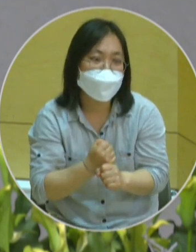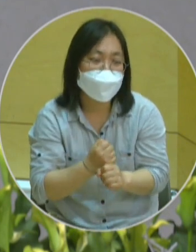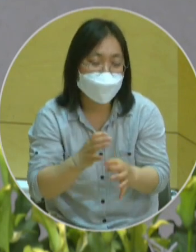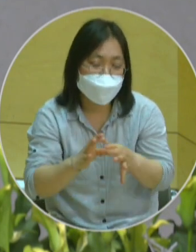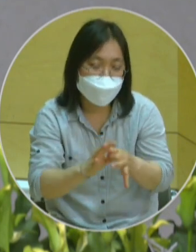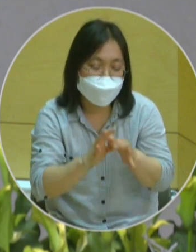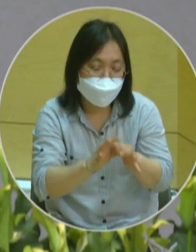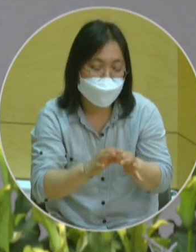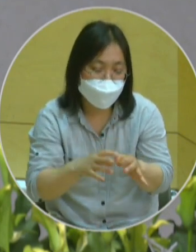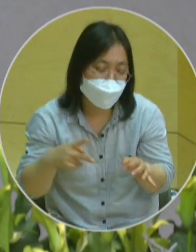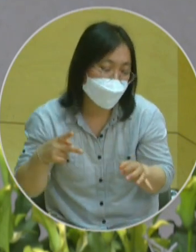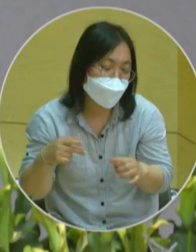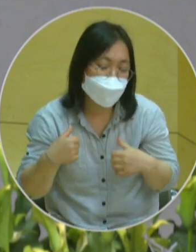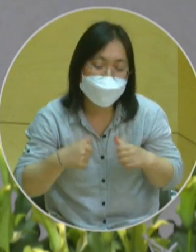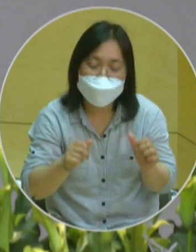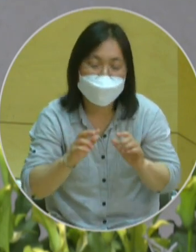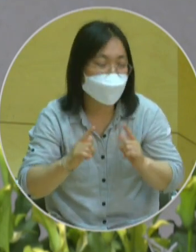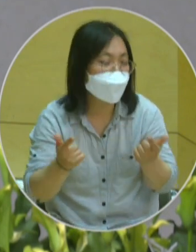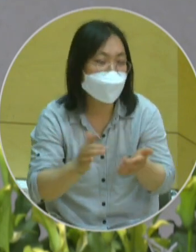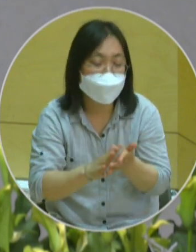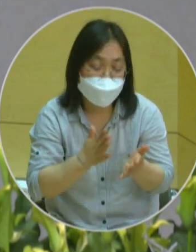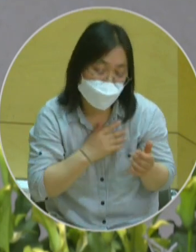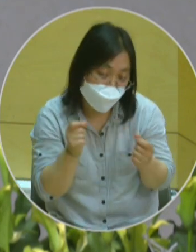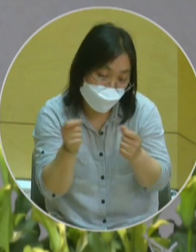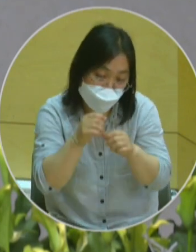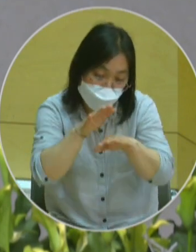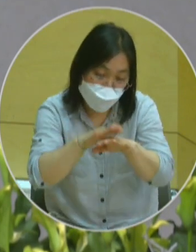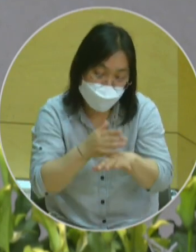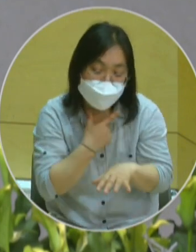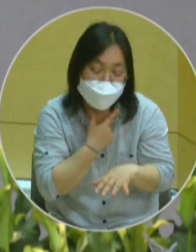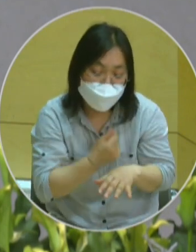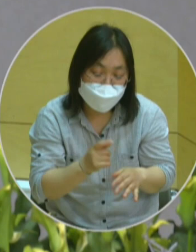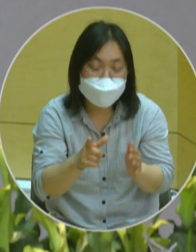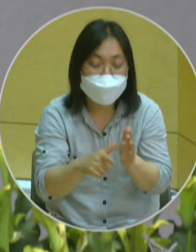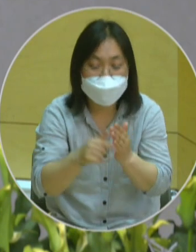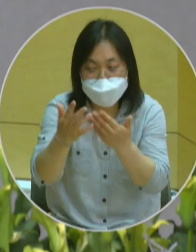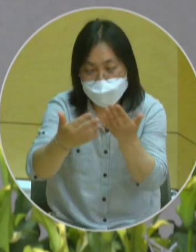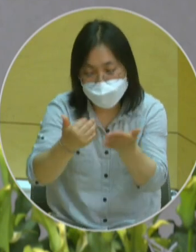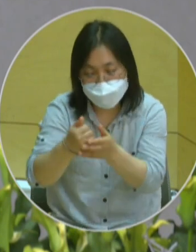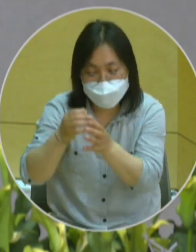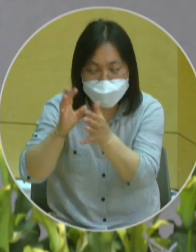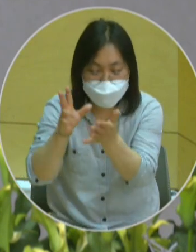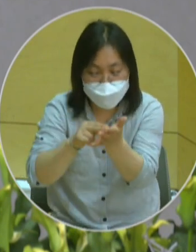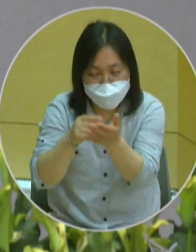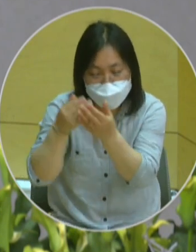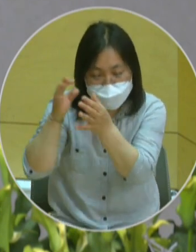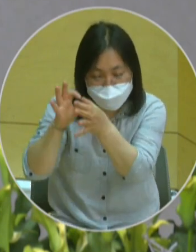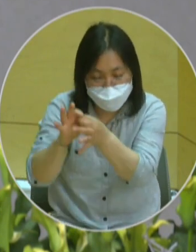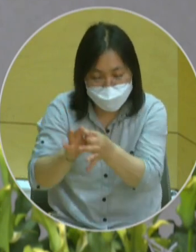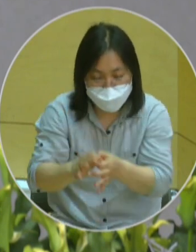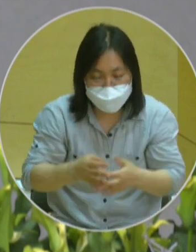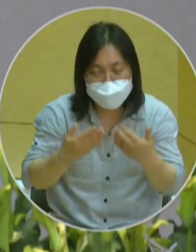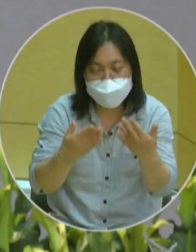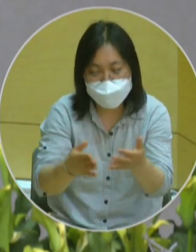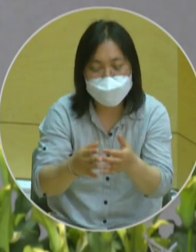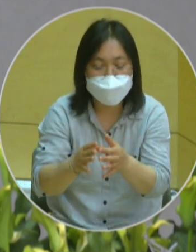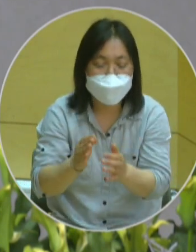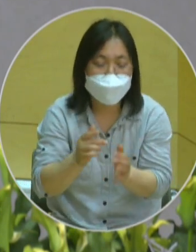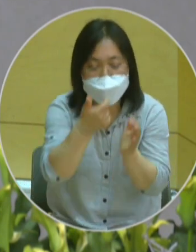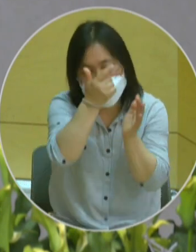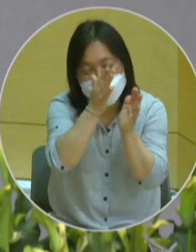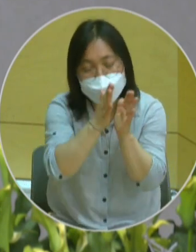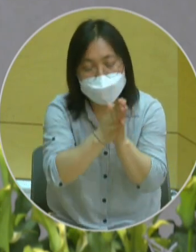놓지를 않아요. 나를 가까이 두시기를 원할 때 하나님께서 우리에게 문제를 계속 던져주시면서 우리에게 기도하게 하시는